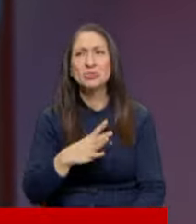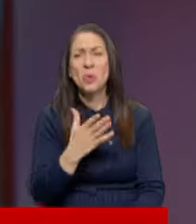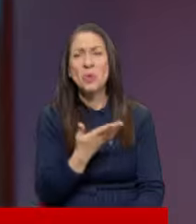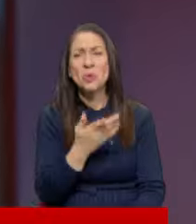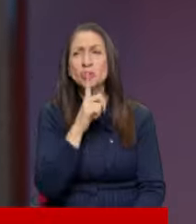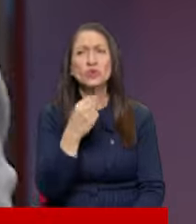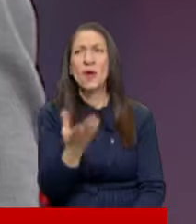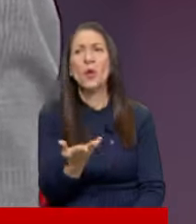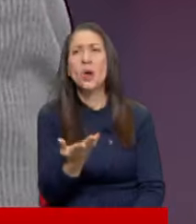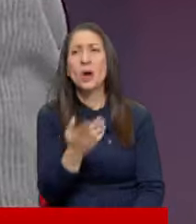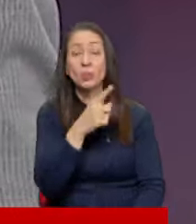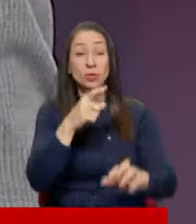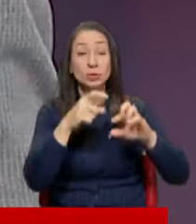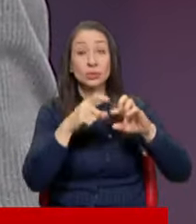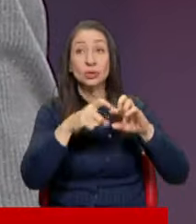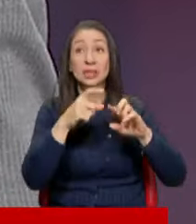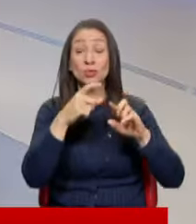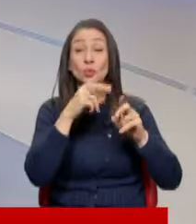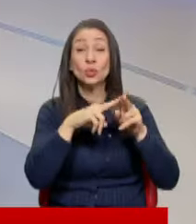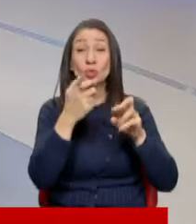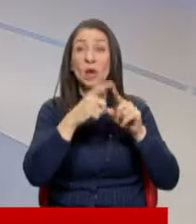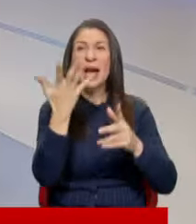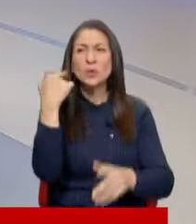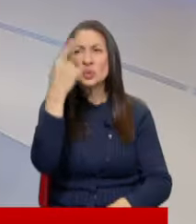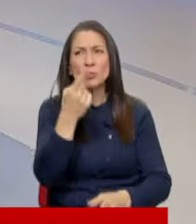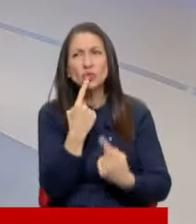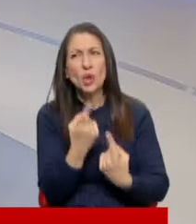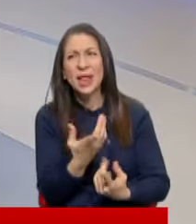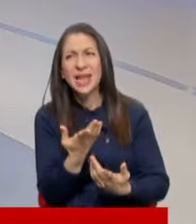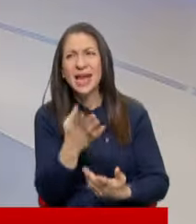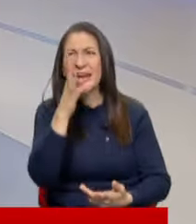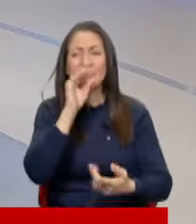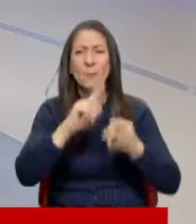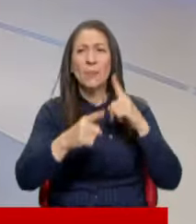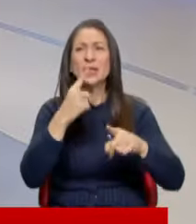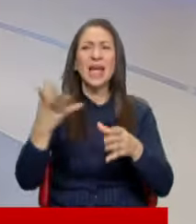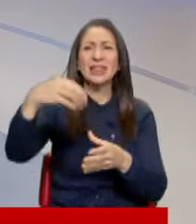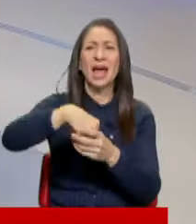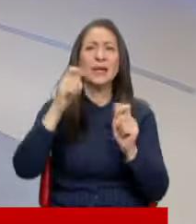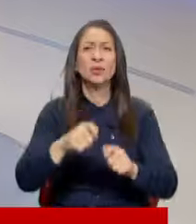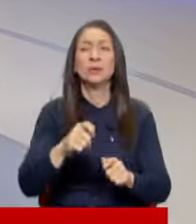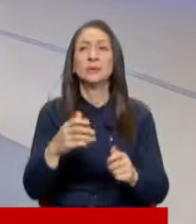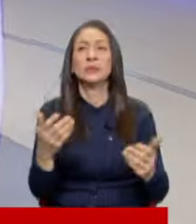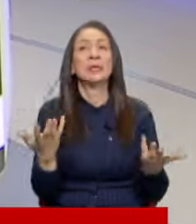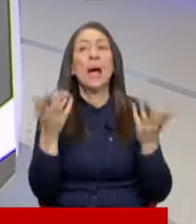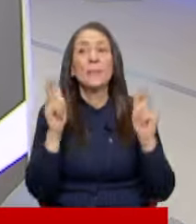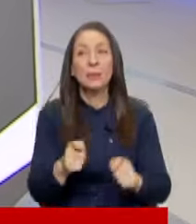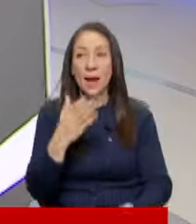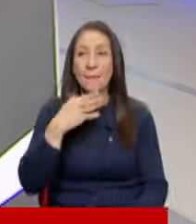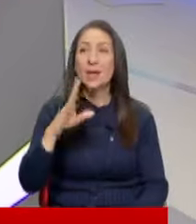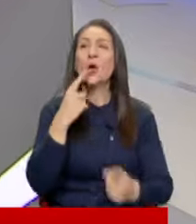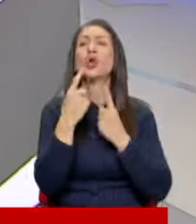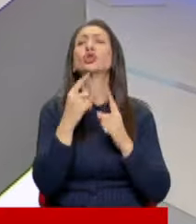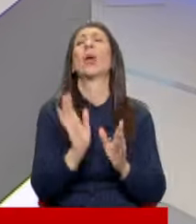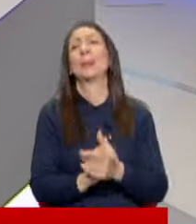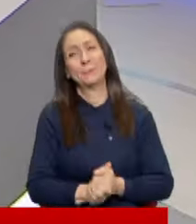ediyorlar yani bu Resul kur Kurt hangi yüzde bunu söyledi kim siyasete malzeme ediyor Yani ne yapalım emekliyi